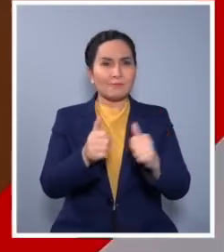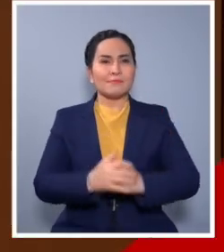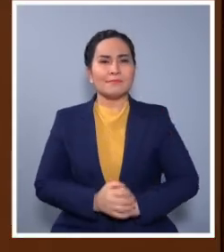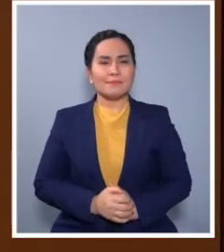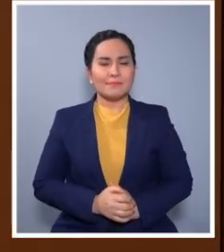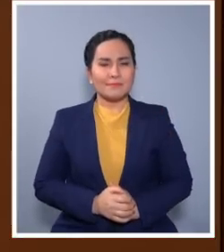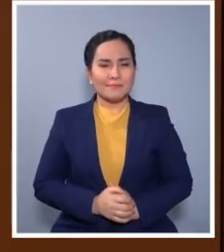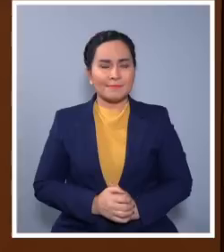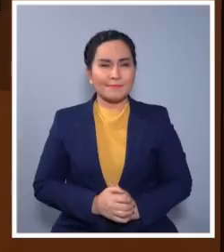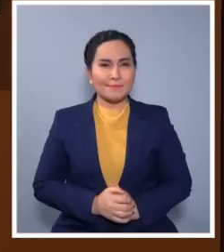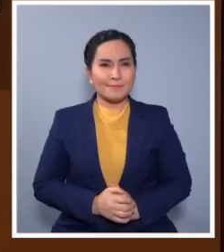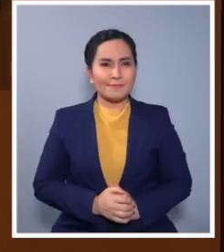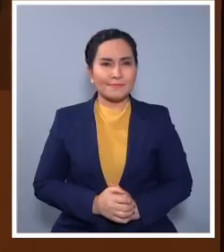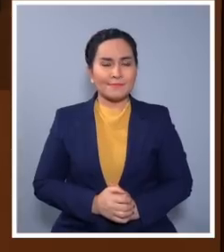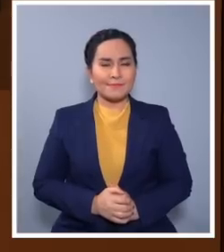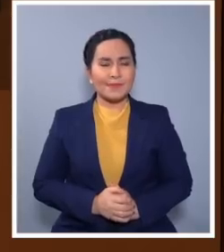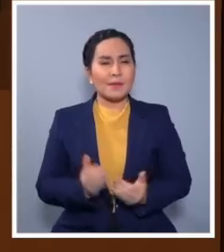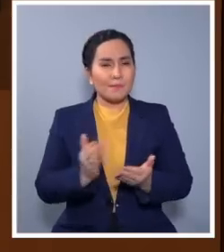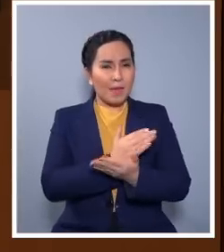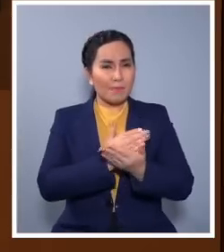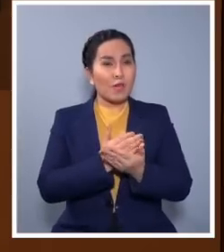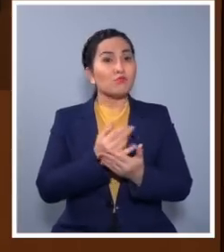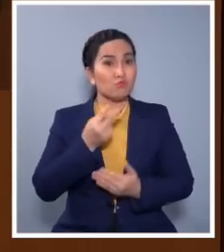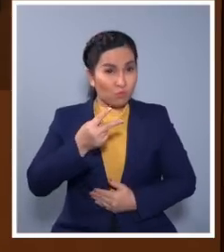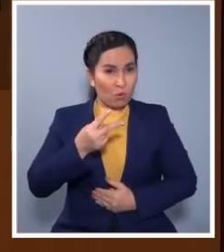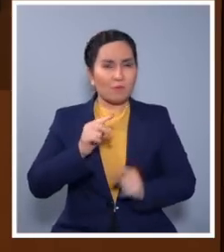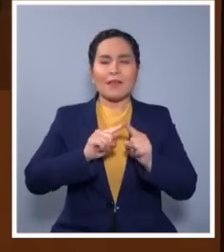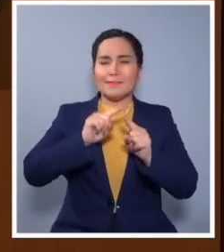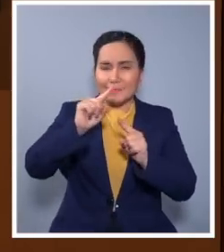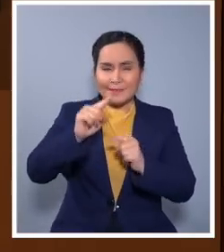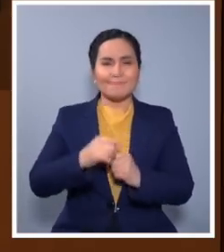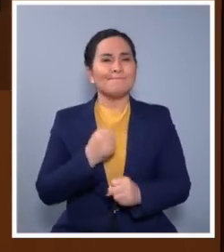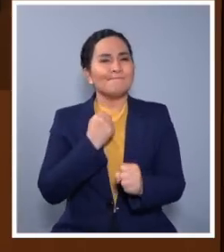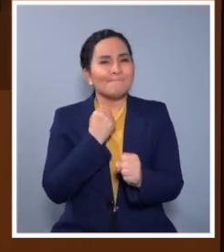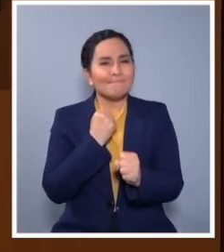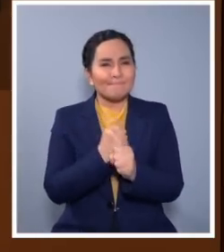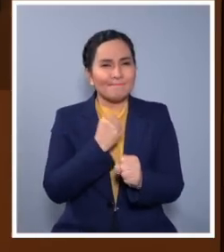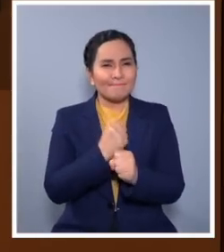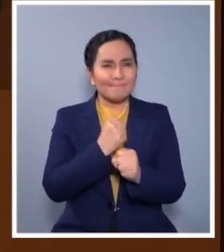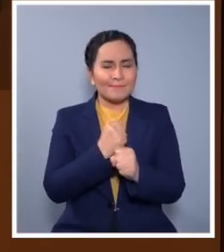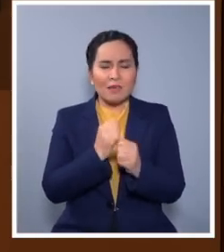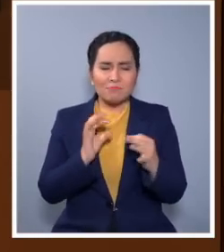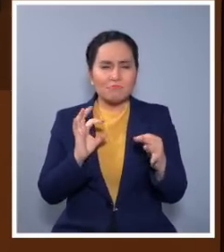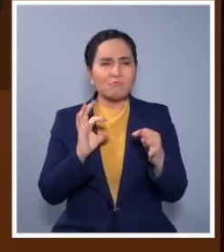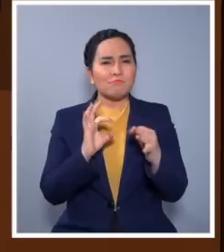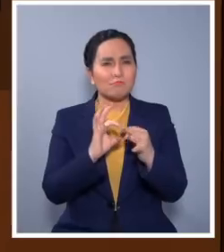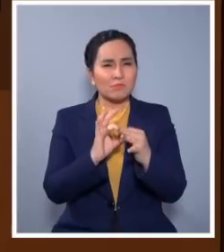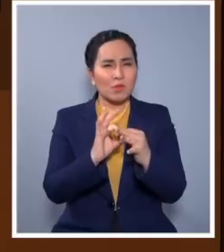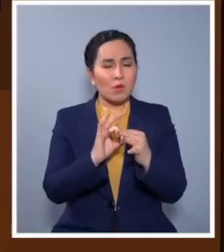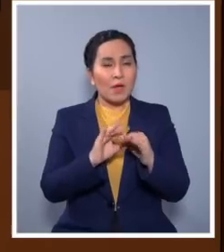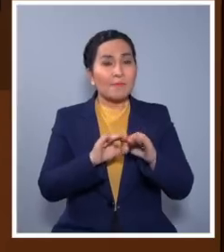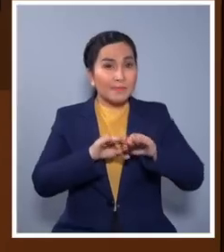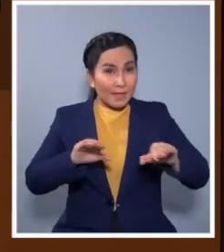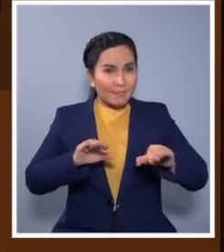้มี2ช่วงช่วงแรกนั้นก็เป็นการทำงานที่เกี่ยวกับเด็กมุส